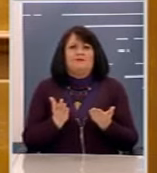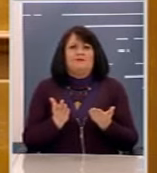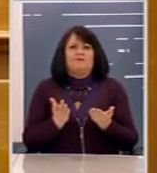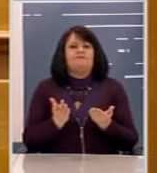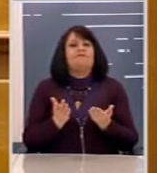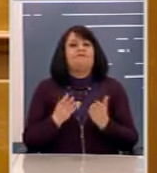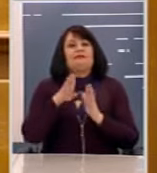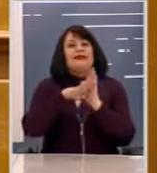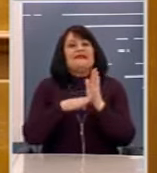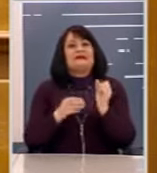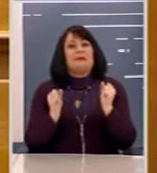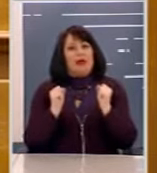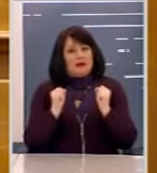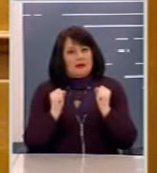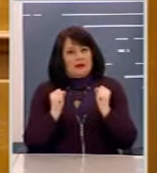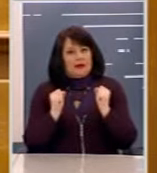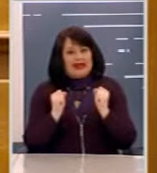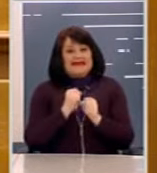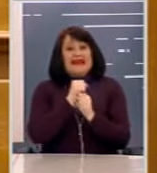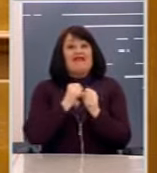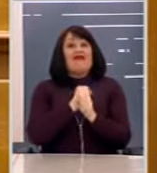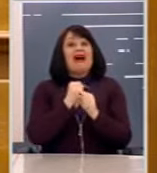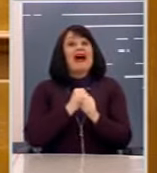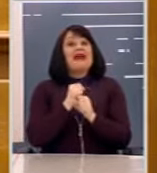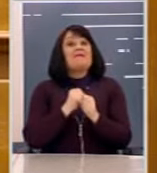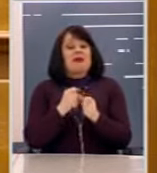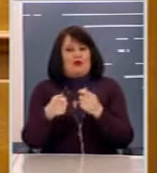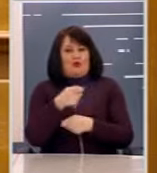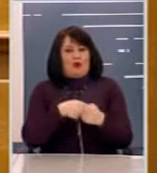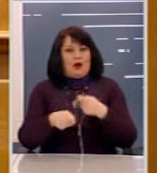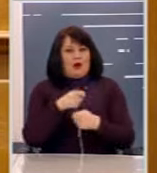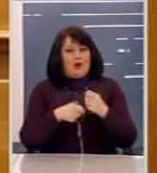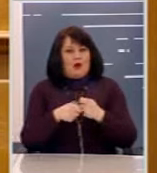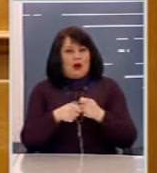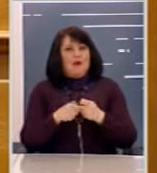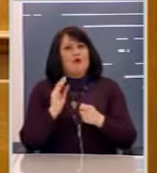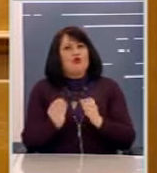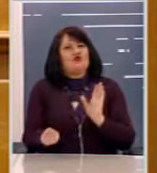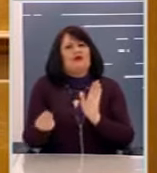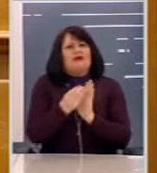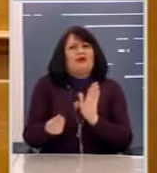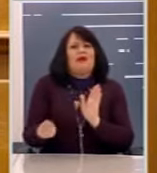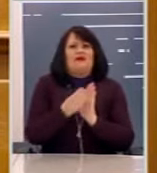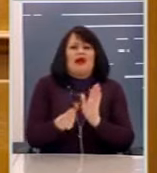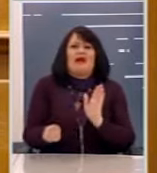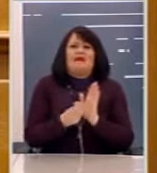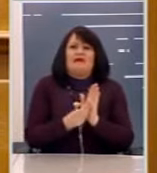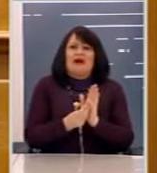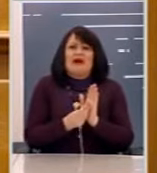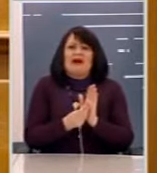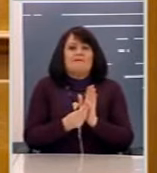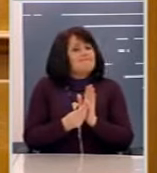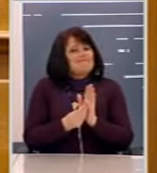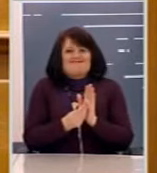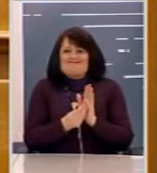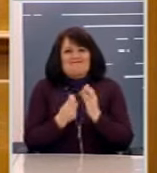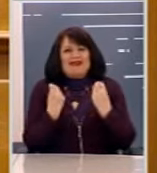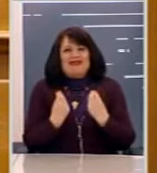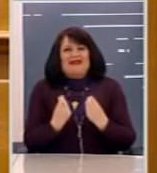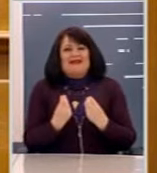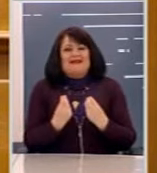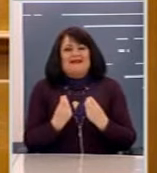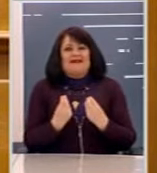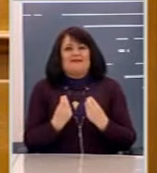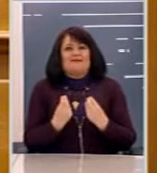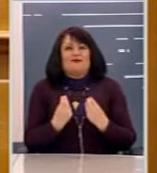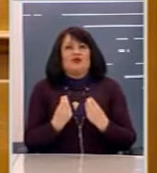στο σύστημα υγείας και στη φαρμακευτική αγορά προϊόντων τα οποία δεν ήταν πάντα αποδεδειγμένη